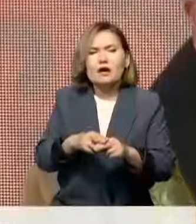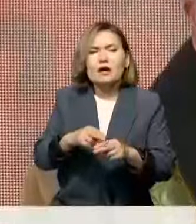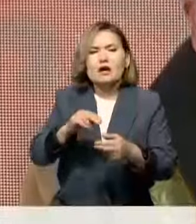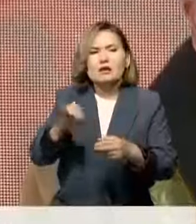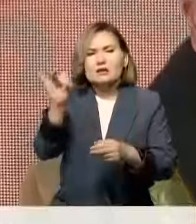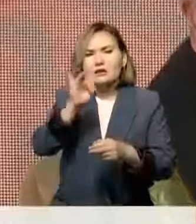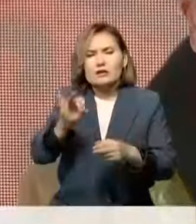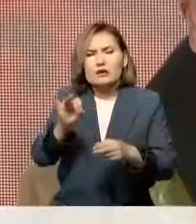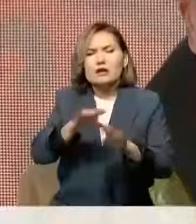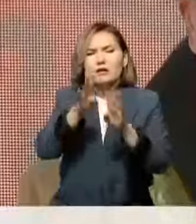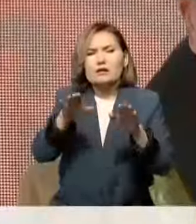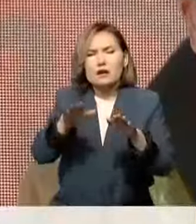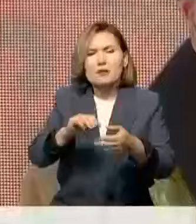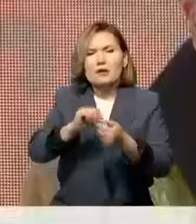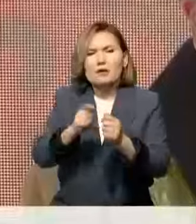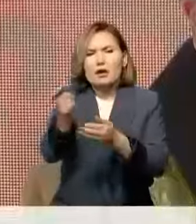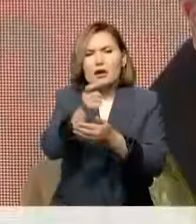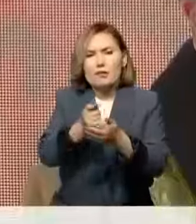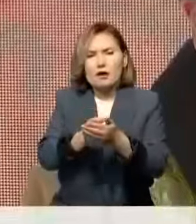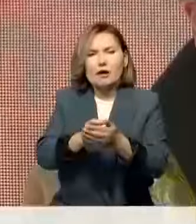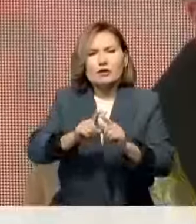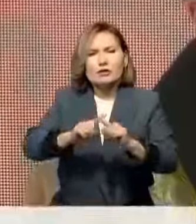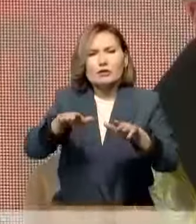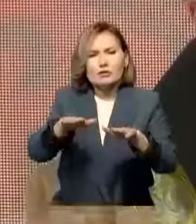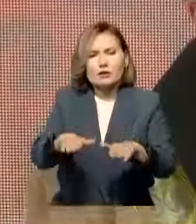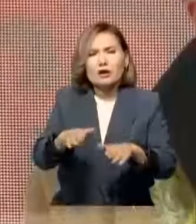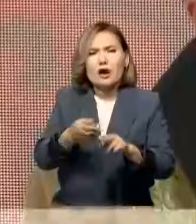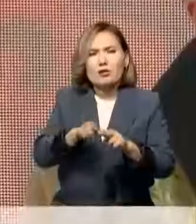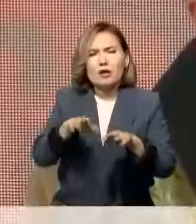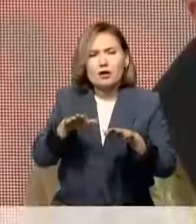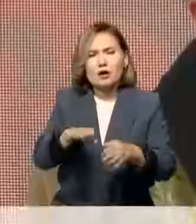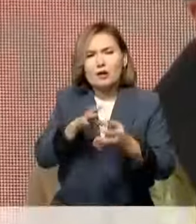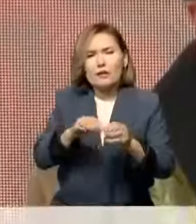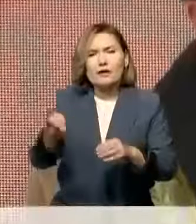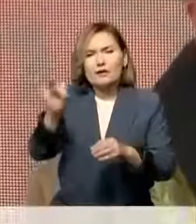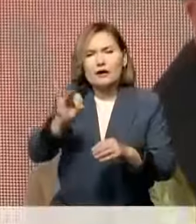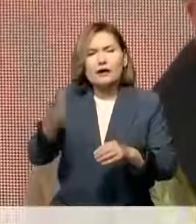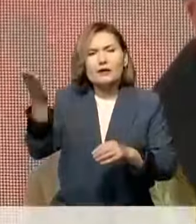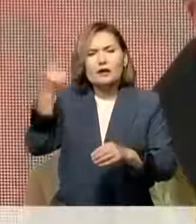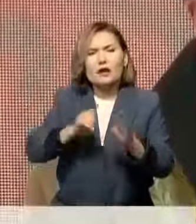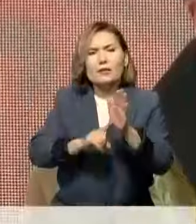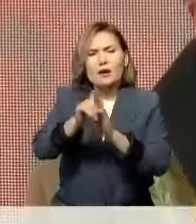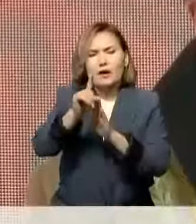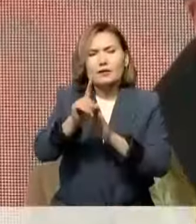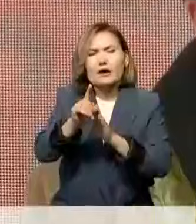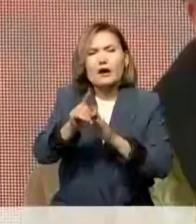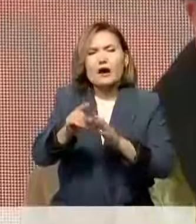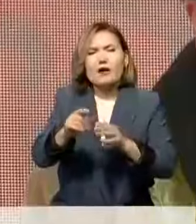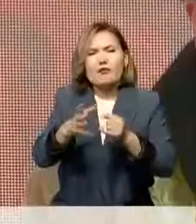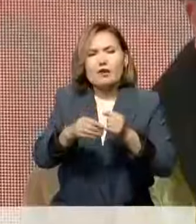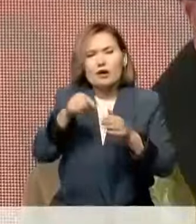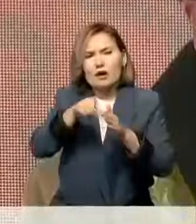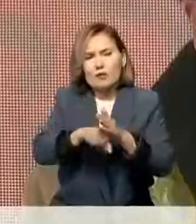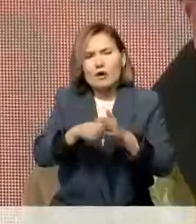петроглифтерінде өткізуінің өзіндік символдық мәні бар. Бұл орын тарихи терең, археологиялық мұрамен